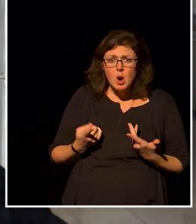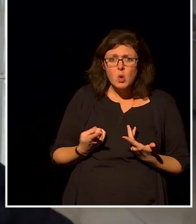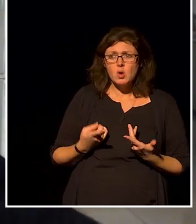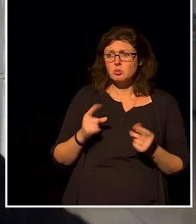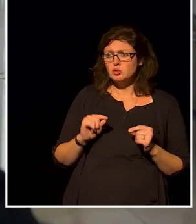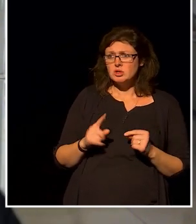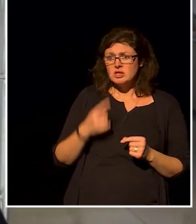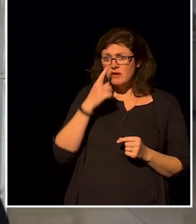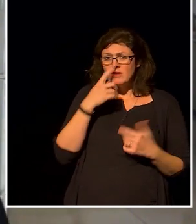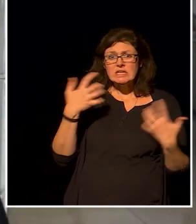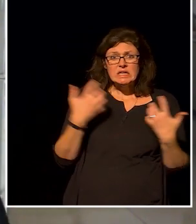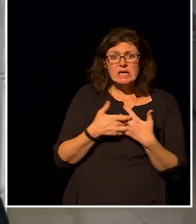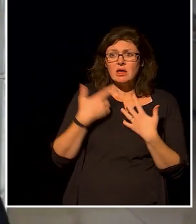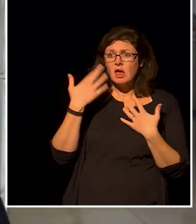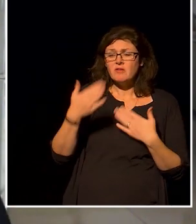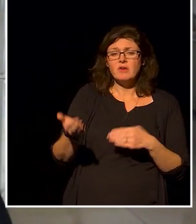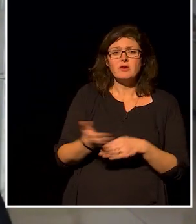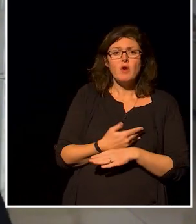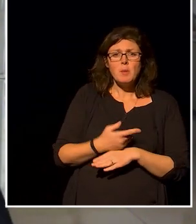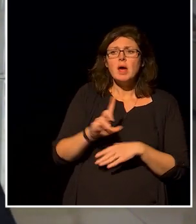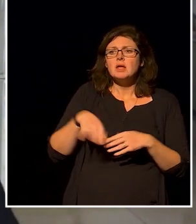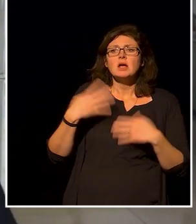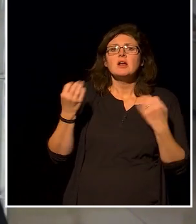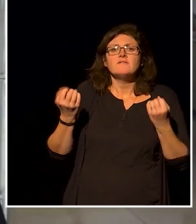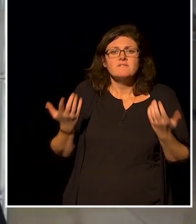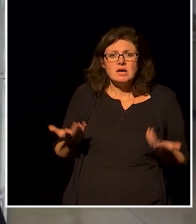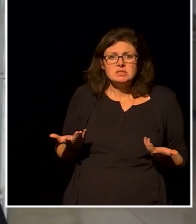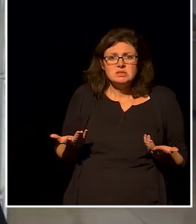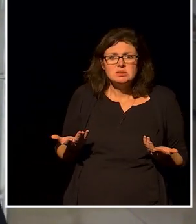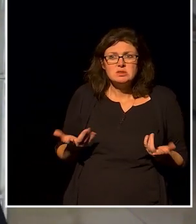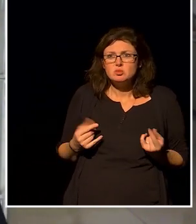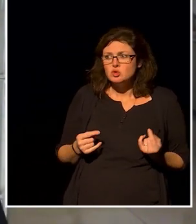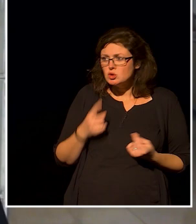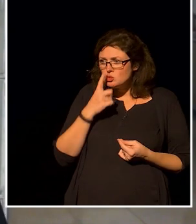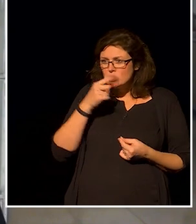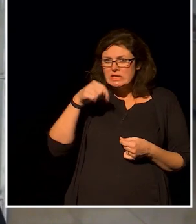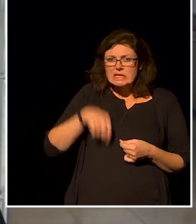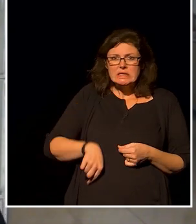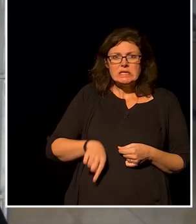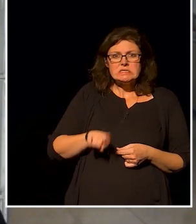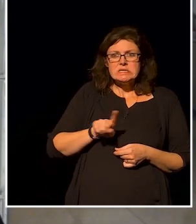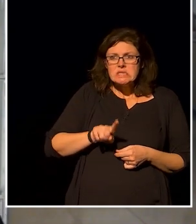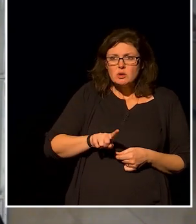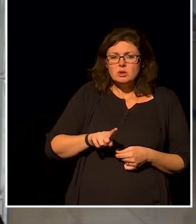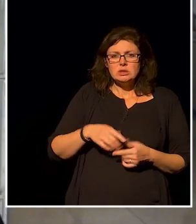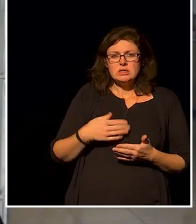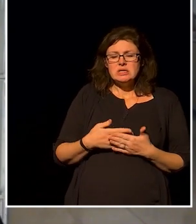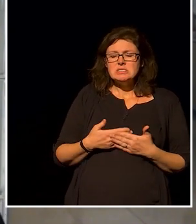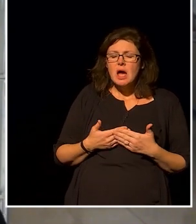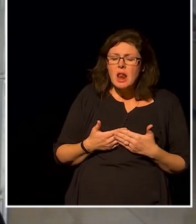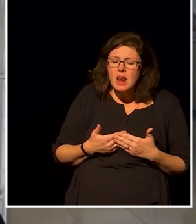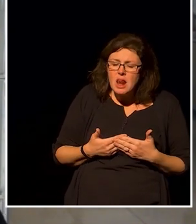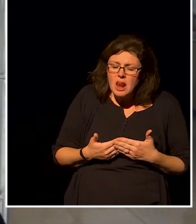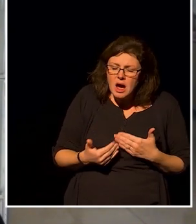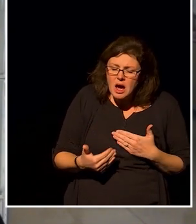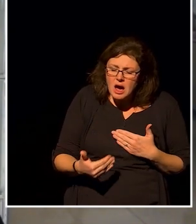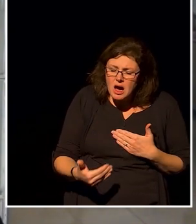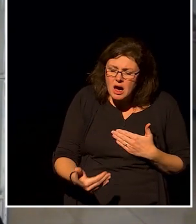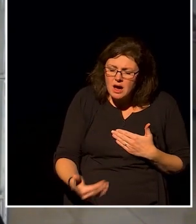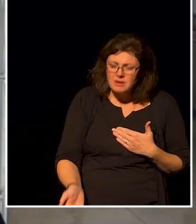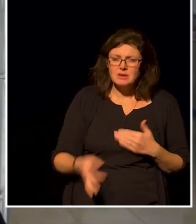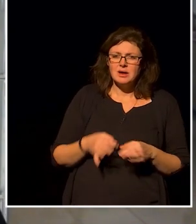geschehen wird. Es ist nur nicht in dieser Sekunde, an diesem langen Tag, kann das kein